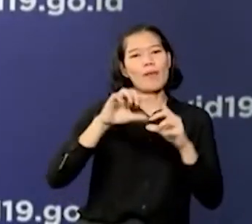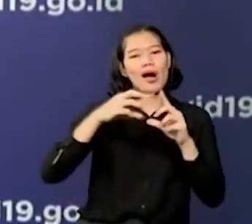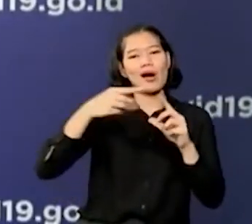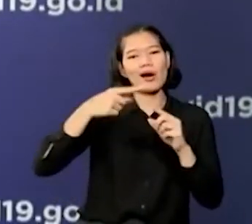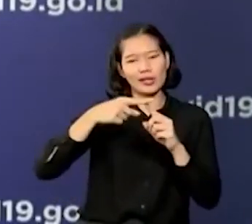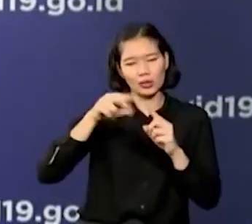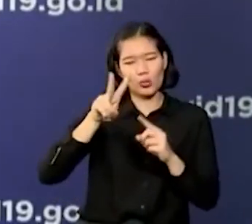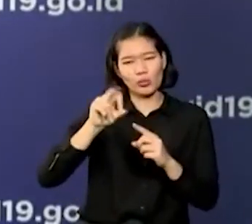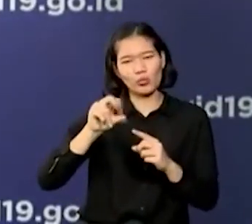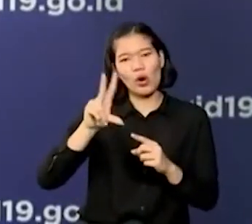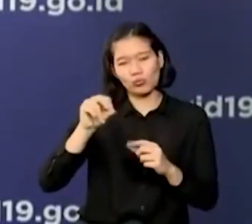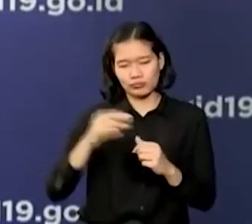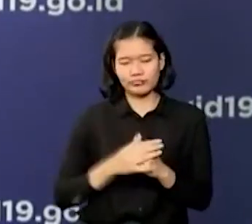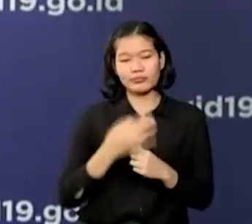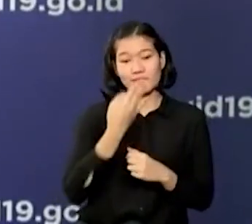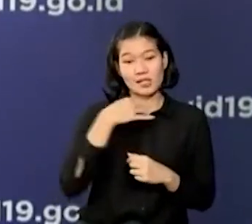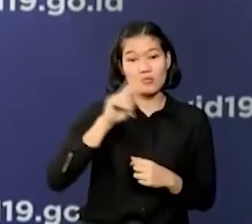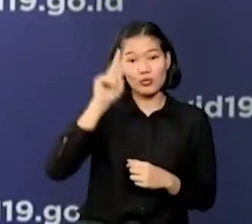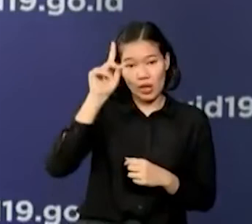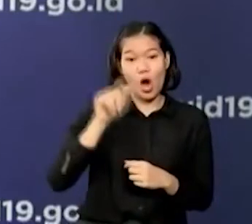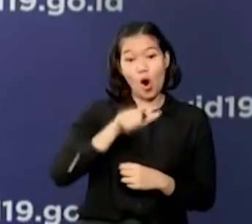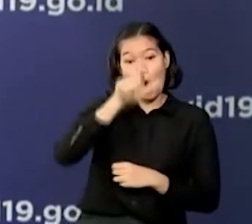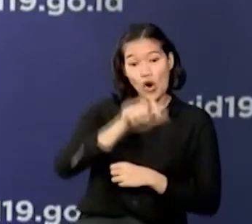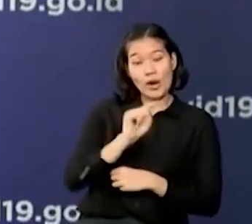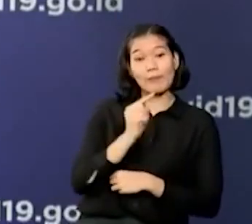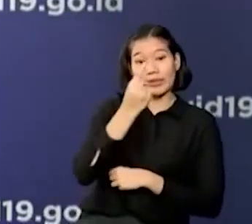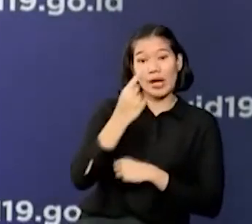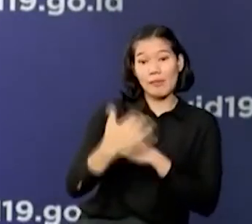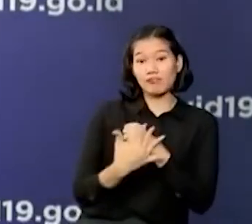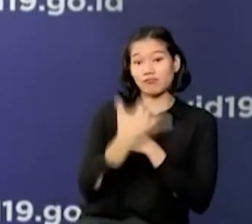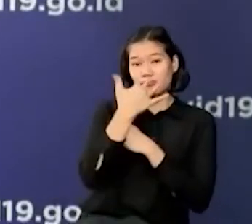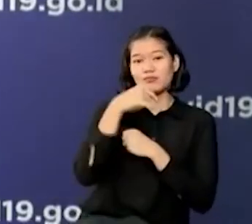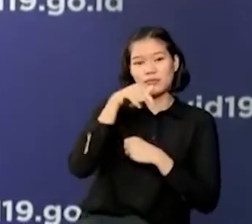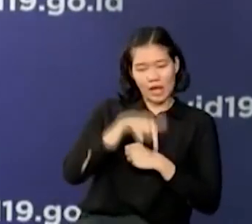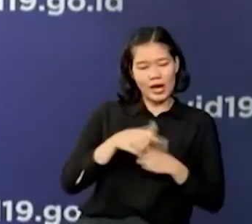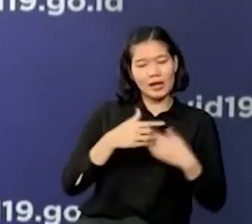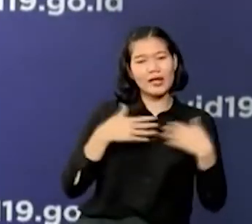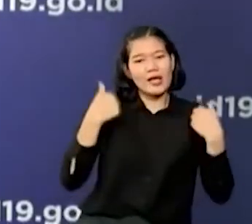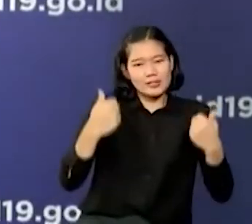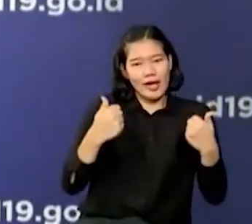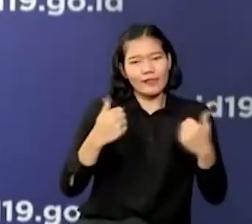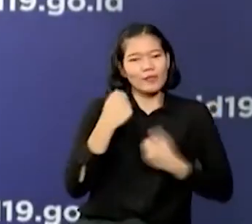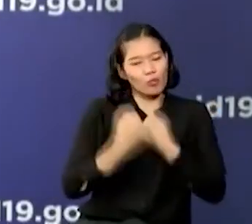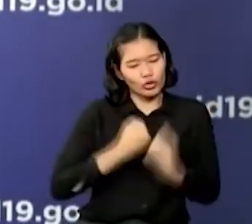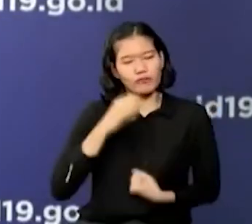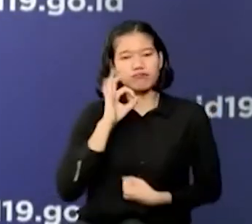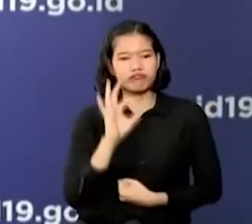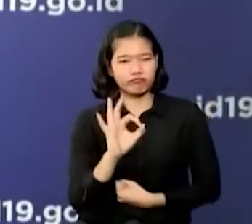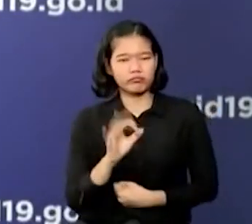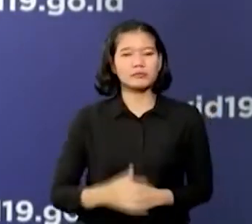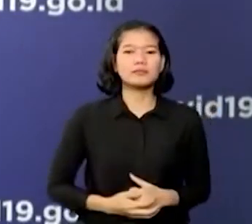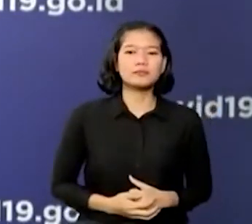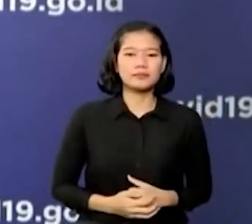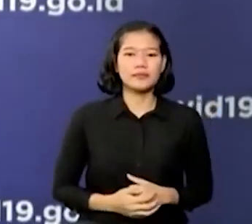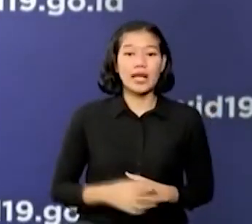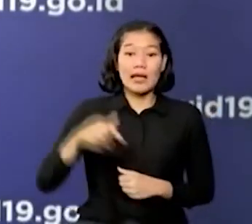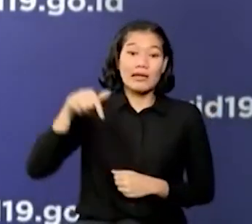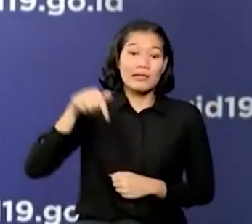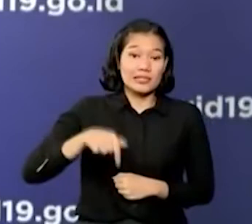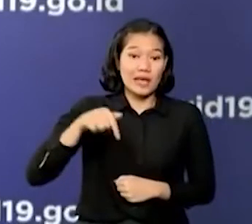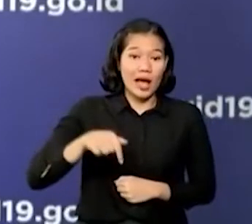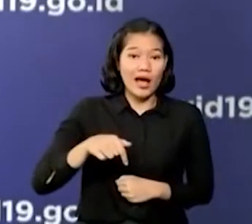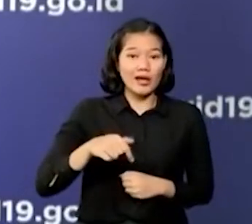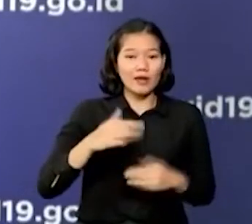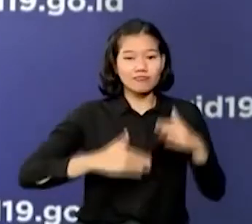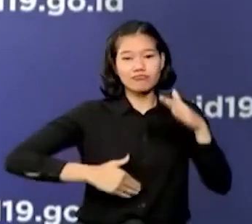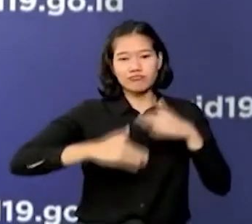2020. Alhamdulillah, pasien tersebut sembuh dan kini sehat dan dapat produktif kembali. Saat ini,